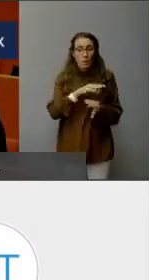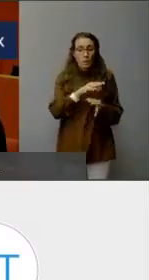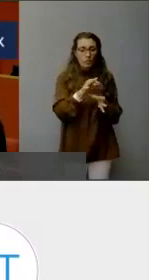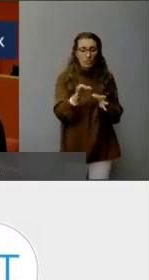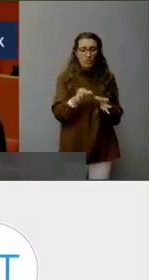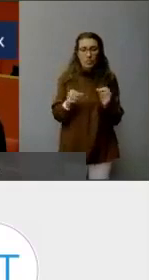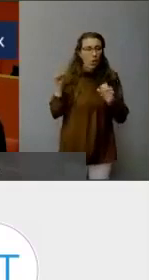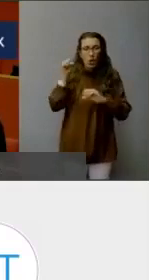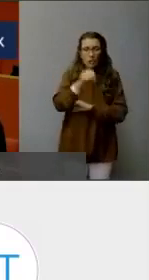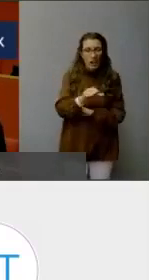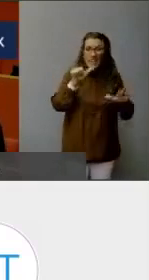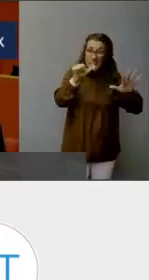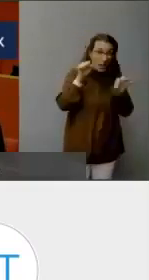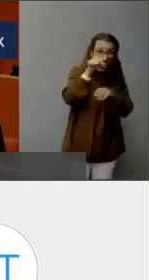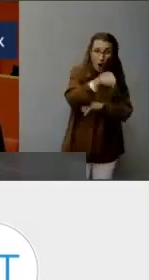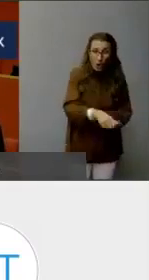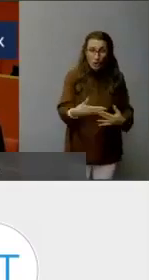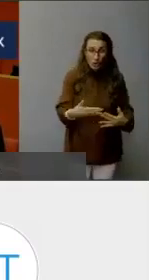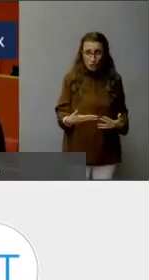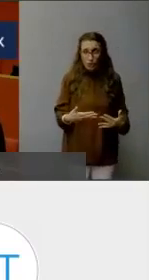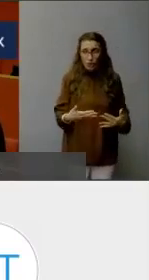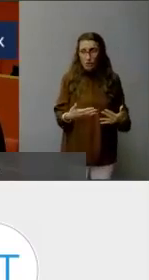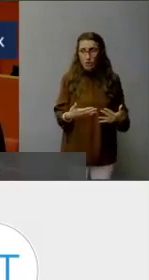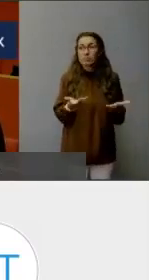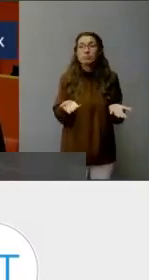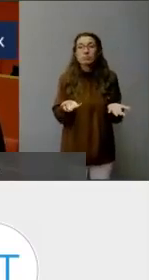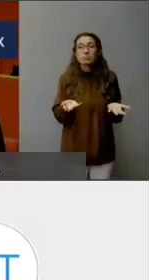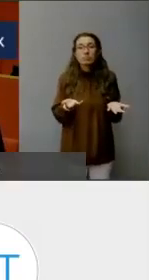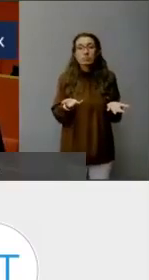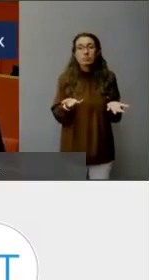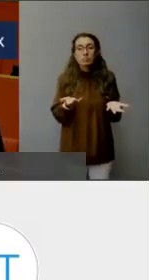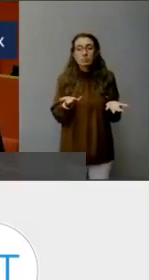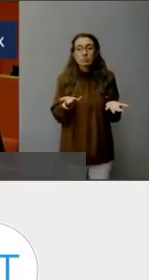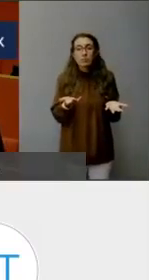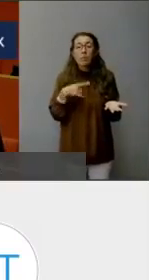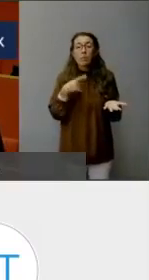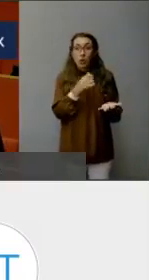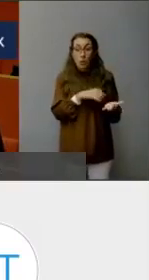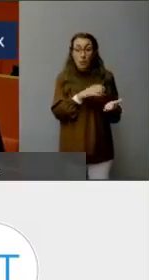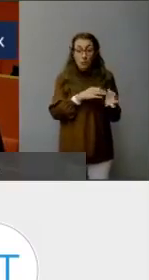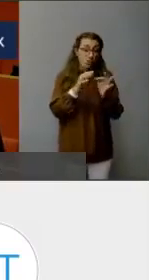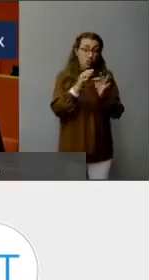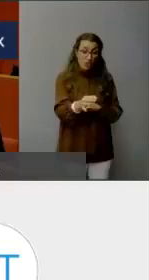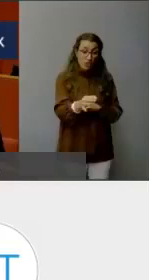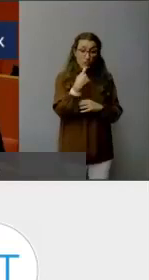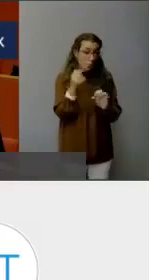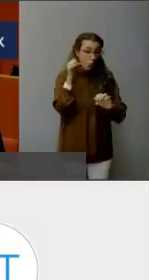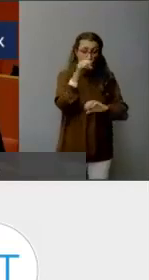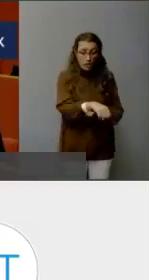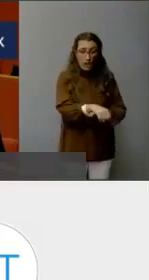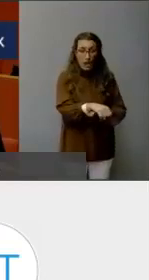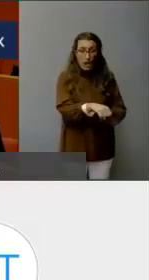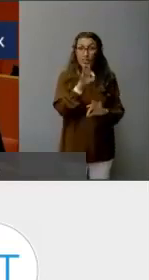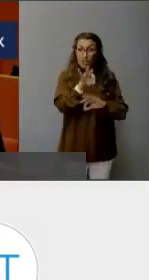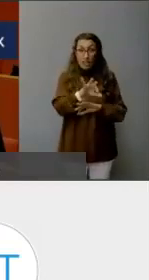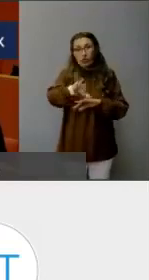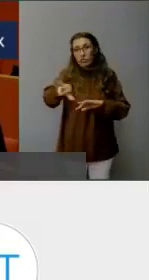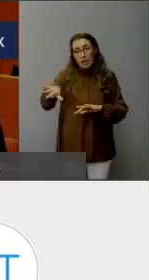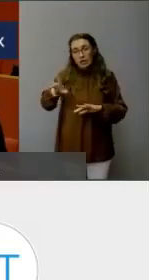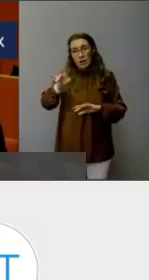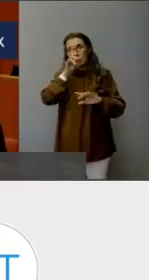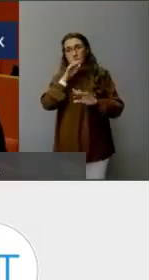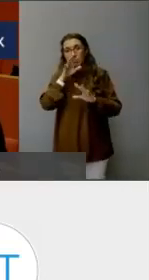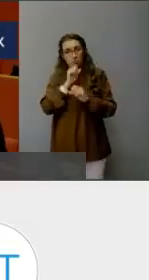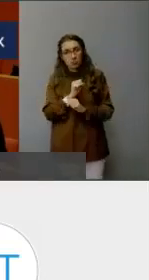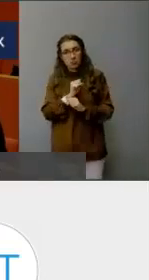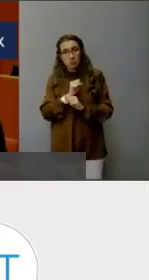su 96 e in là dove municipio espresso parere contrario il centrodestra si è astenuto nel